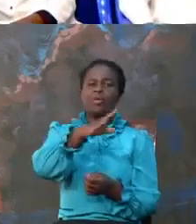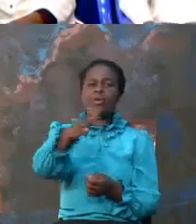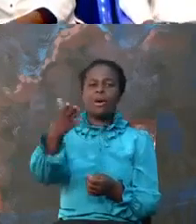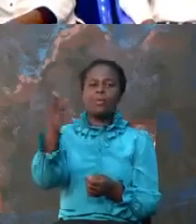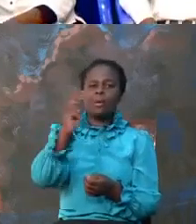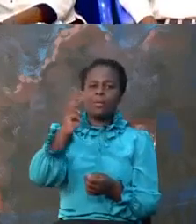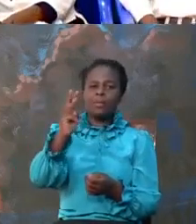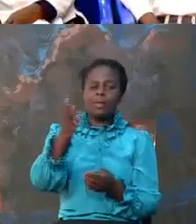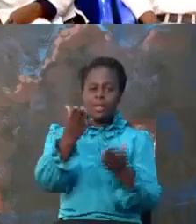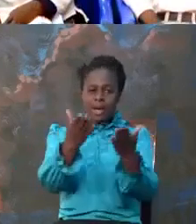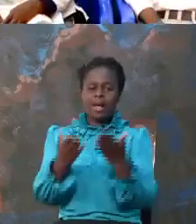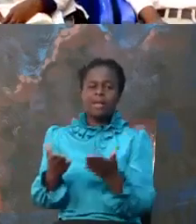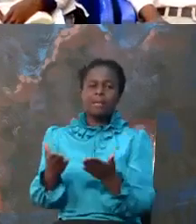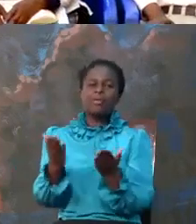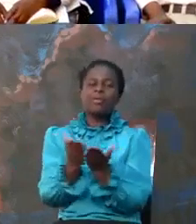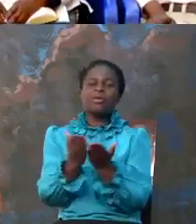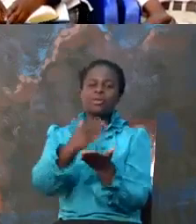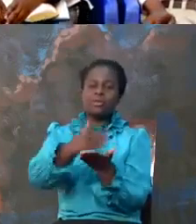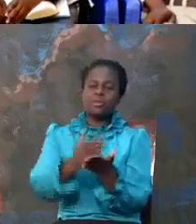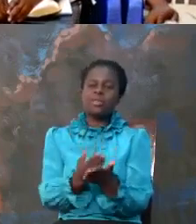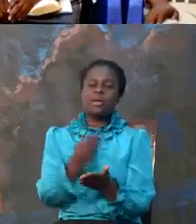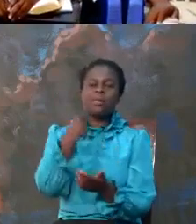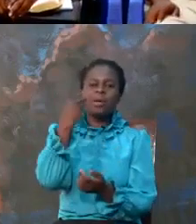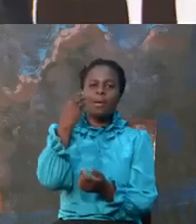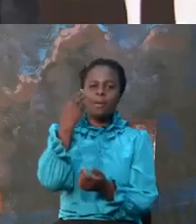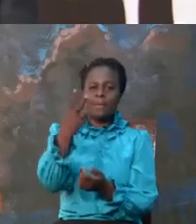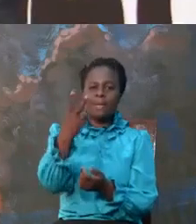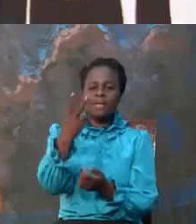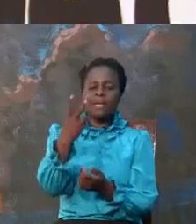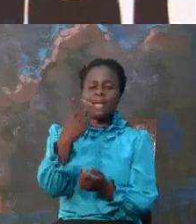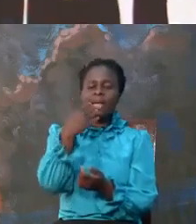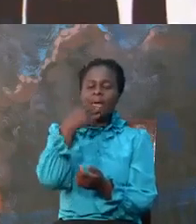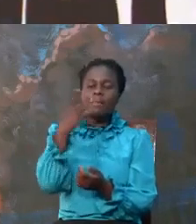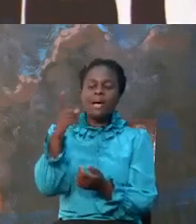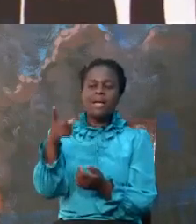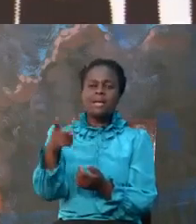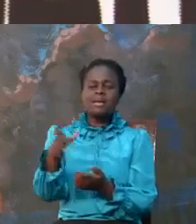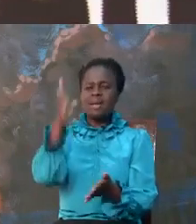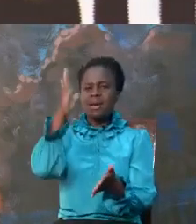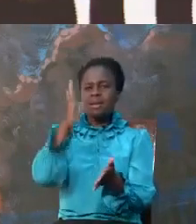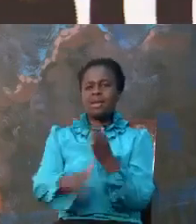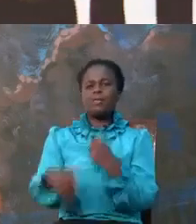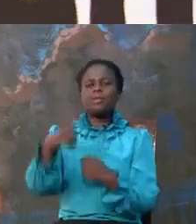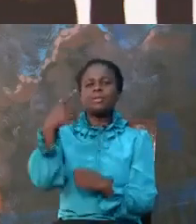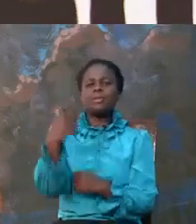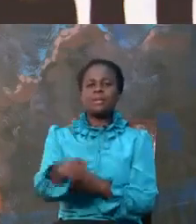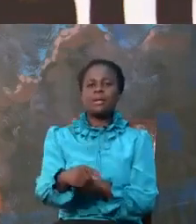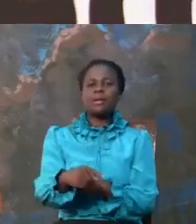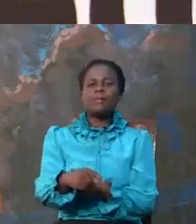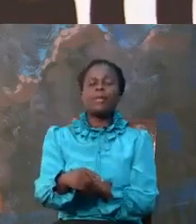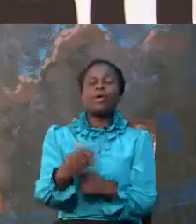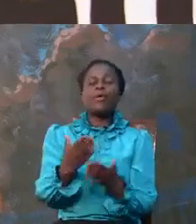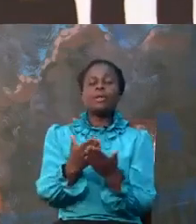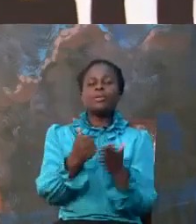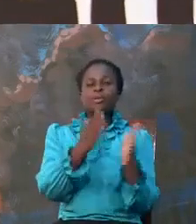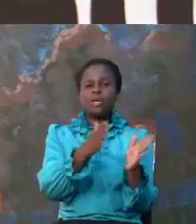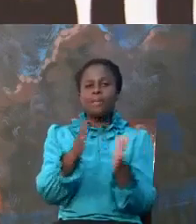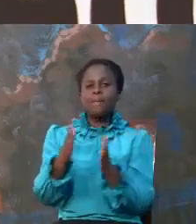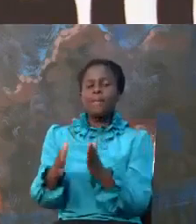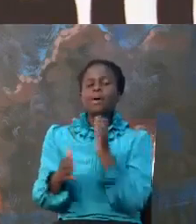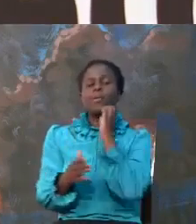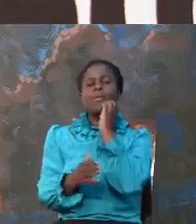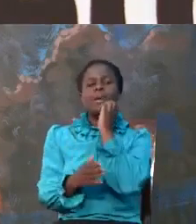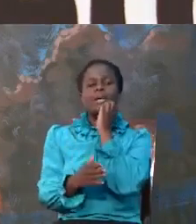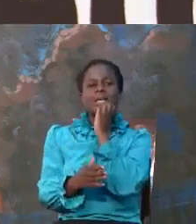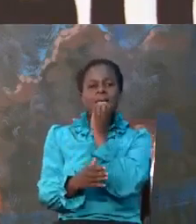somo sehemu ya pili ya habari hii ya ajabu sana, maana ni mpango